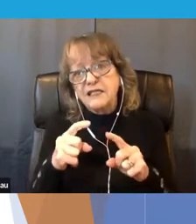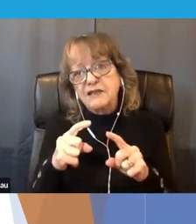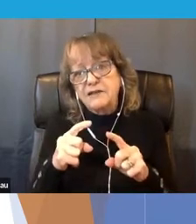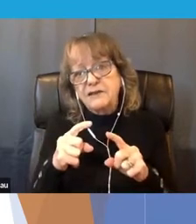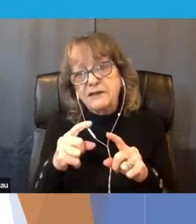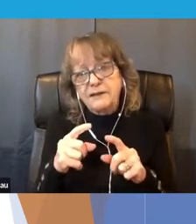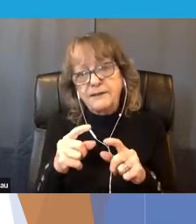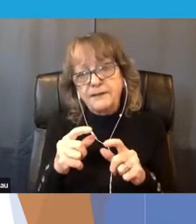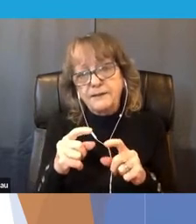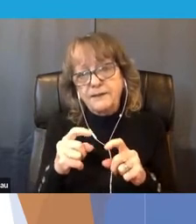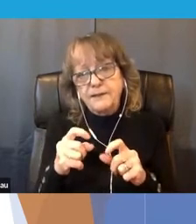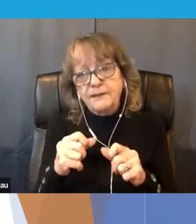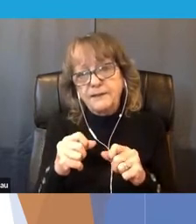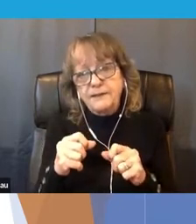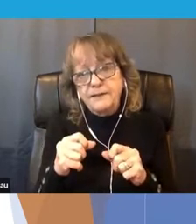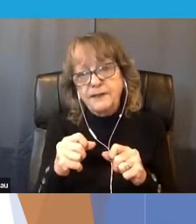dispensés